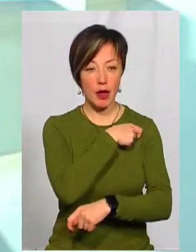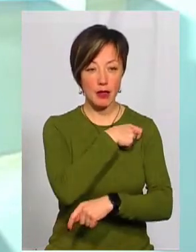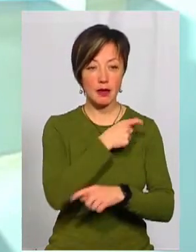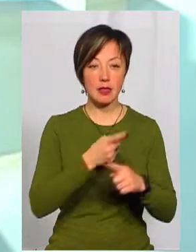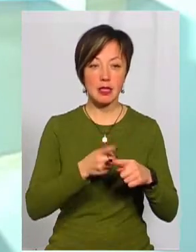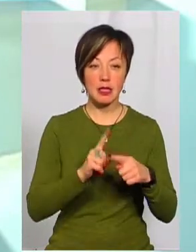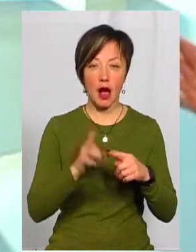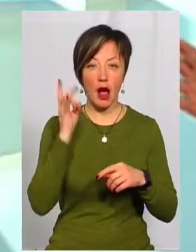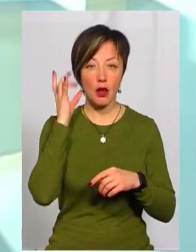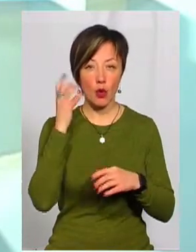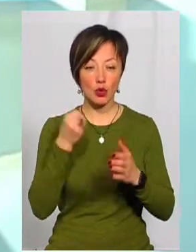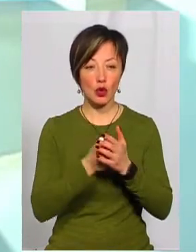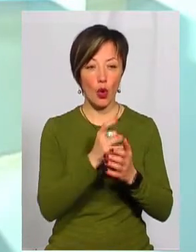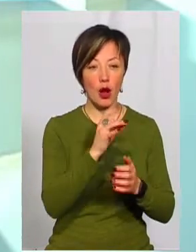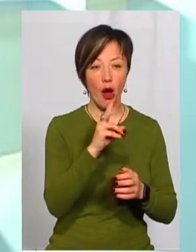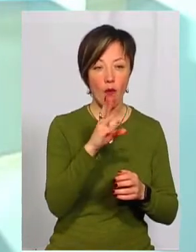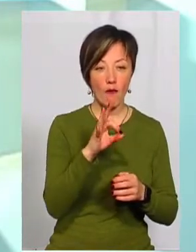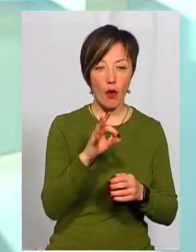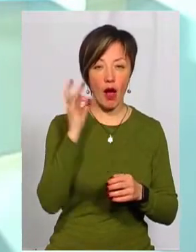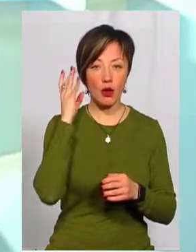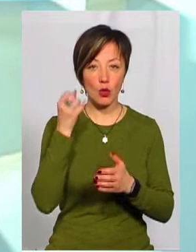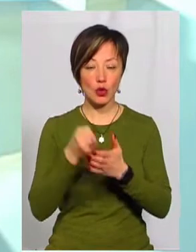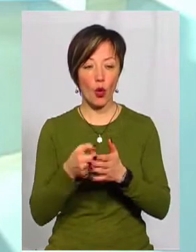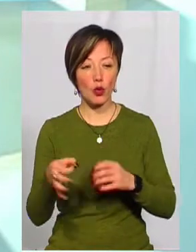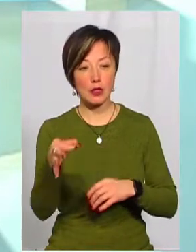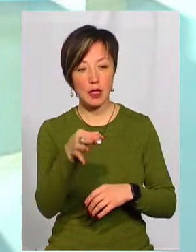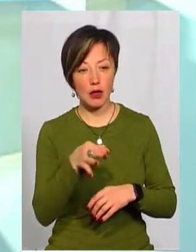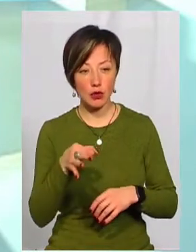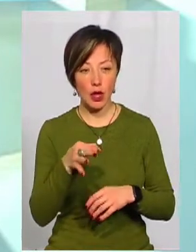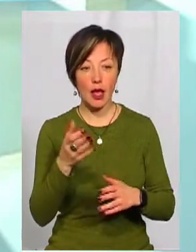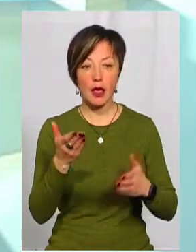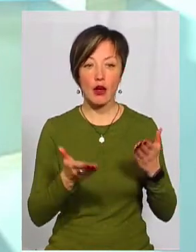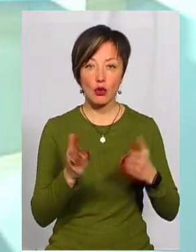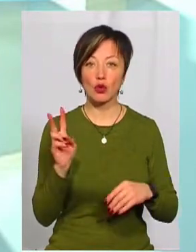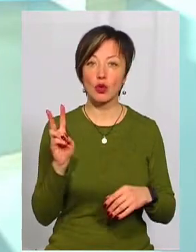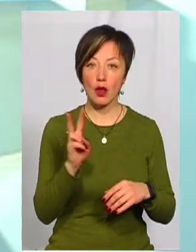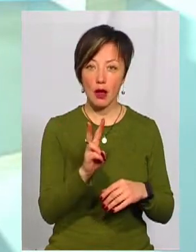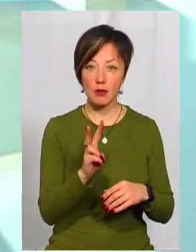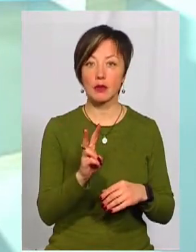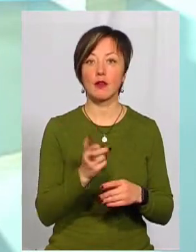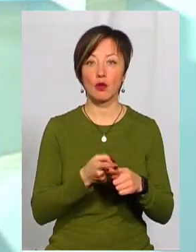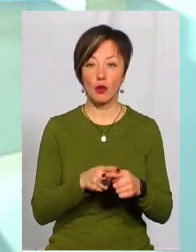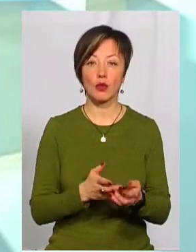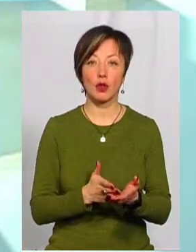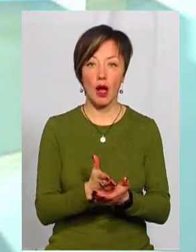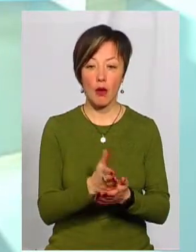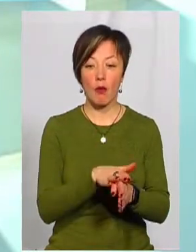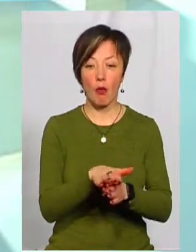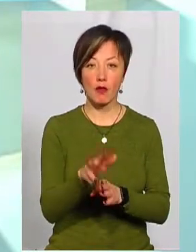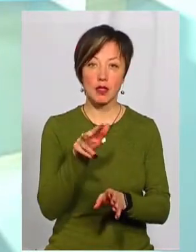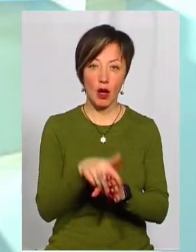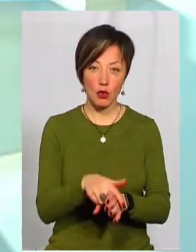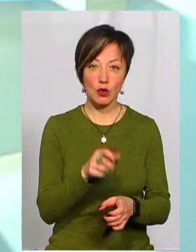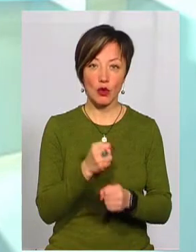кілометрів. Це від Катіона до Ракова, від Катіона до Озерної. І якщо ті тролейбуси вийдуть в тому напрямку, при повній